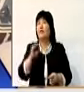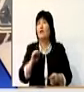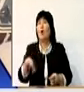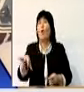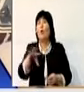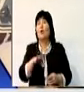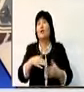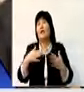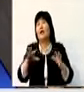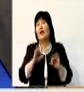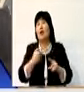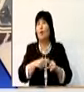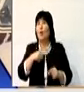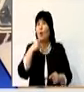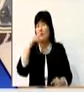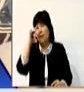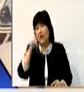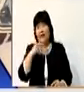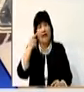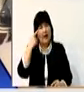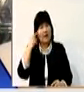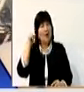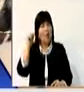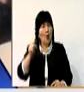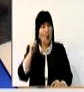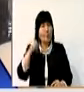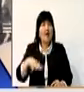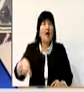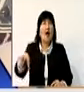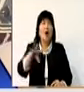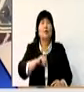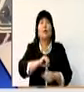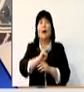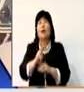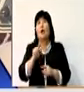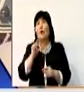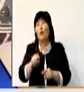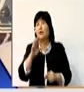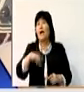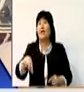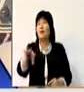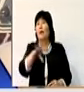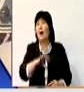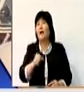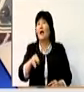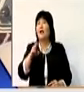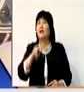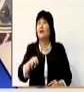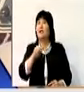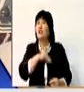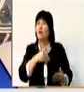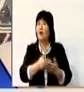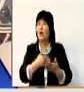кеңінен айтамыз. Бұл Ресей, Қазақстан, Қырғызстан және Өзбекстан аумақтарын қамтиды. Осы елдердің барлығындағы тыл